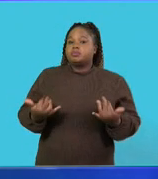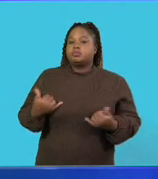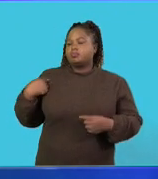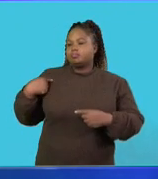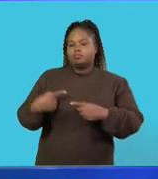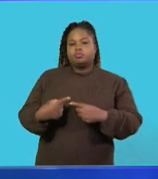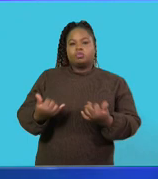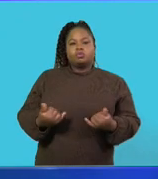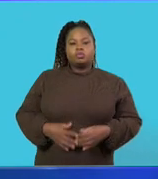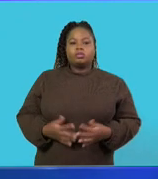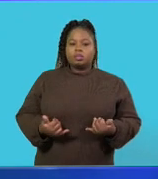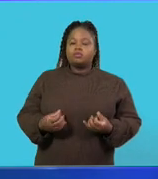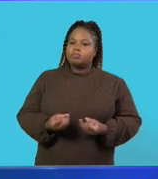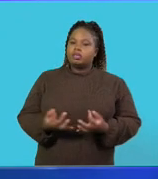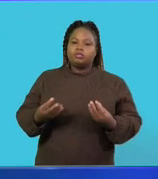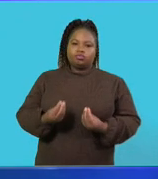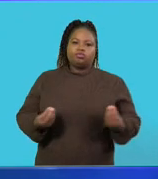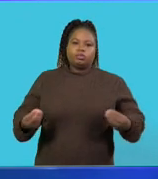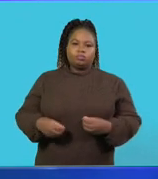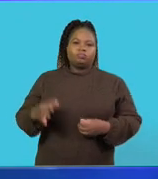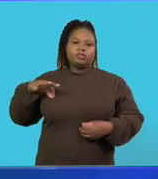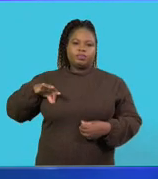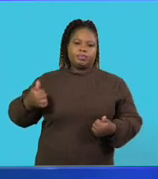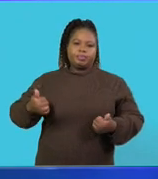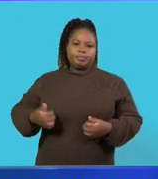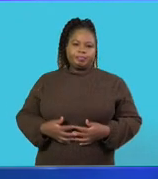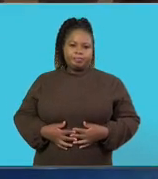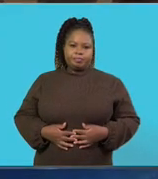amane izingane zesikole sezihlomulile kulona.